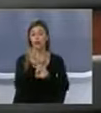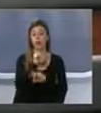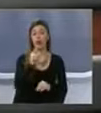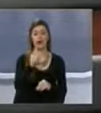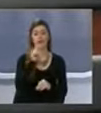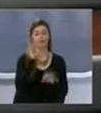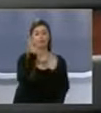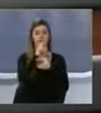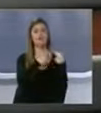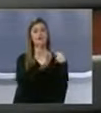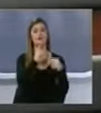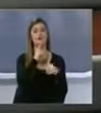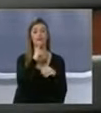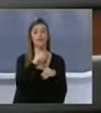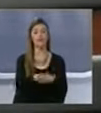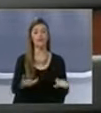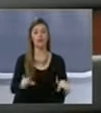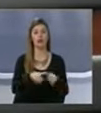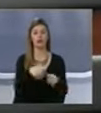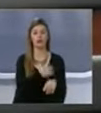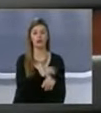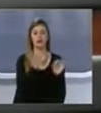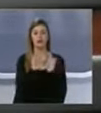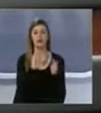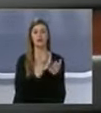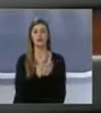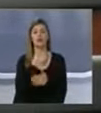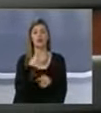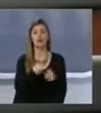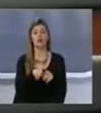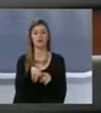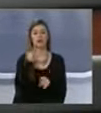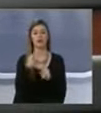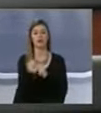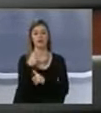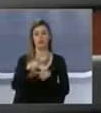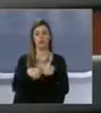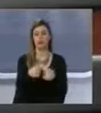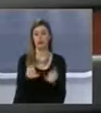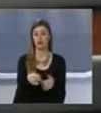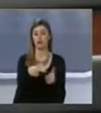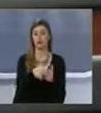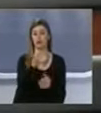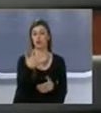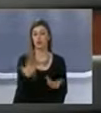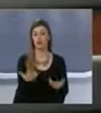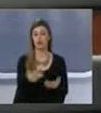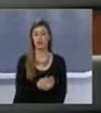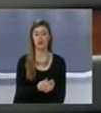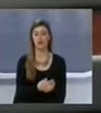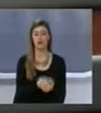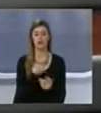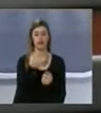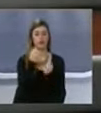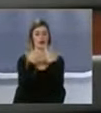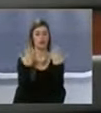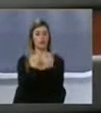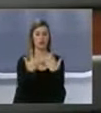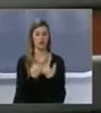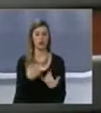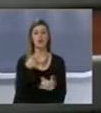marrja përsipër e premive për sigurimet shëndetësore nëse ato pritet të jetësohen këtë mandat. Mbështetur në këto shifra, ky